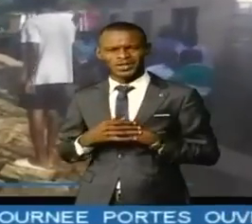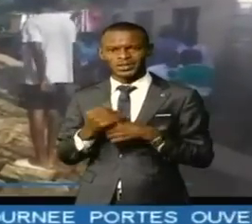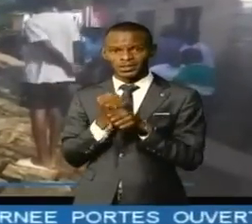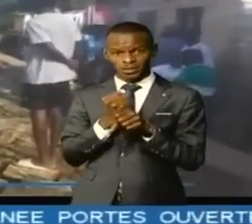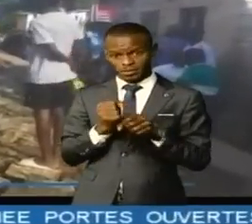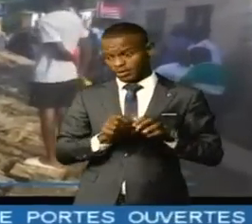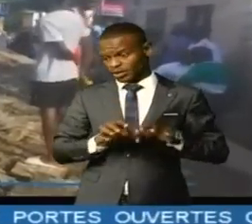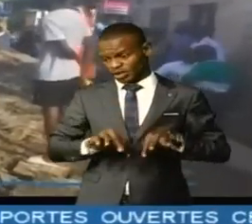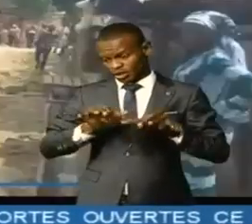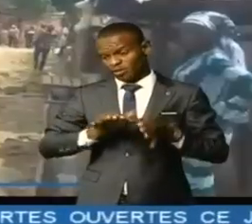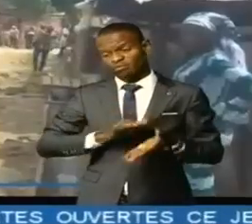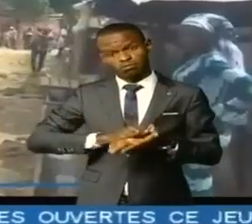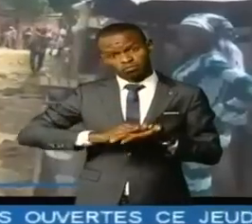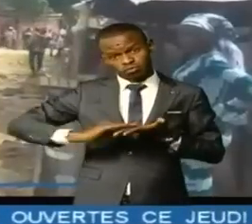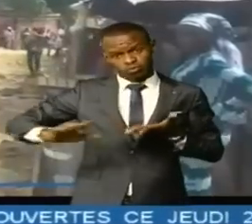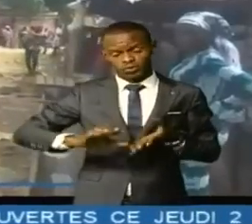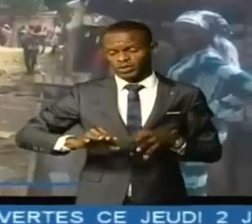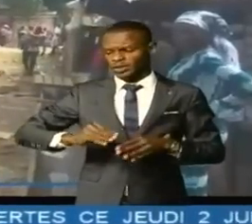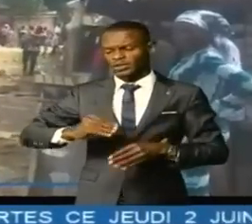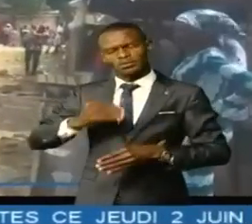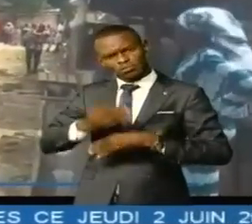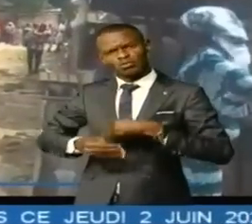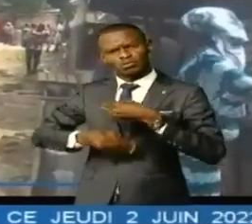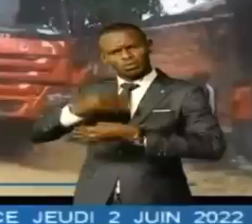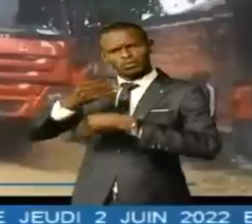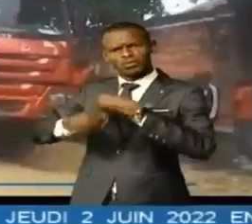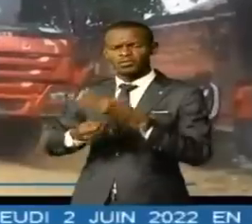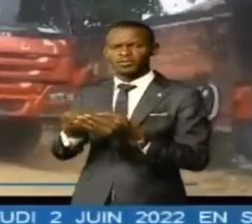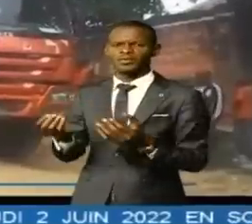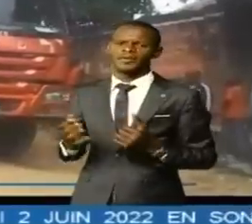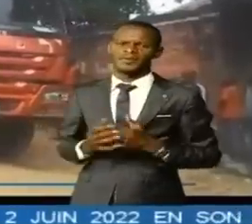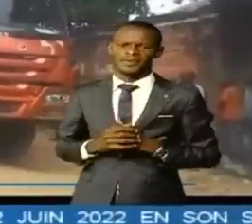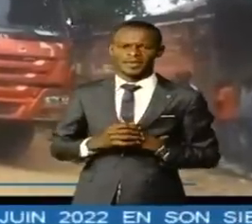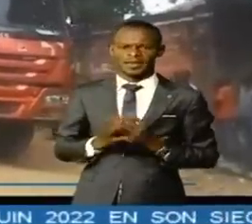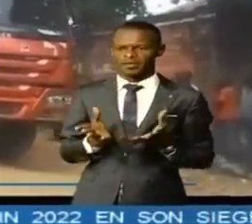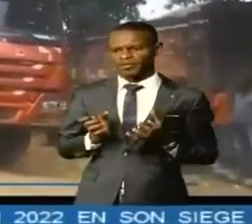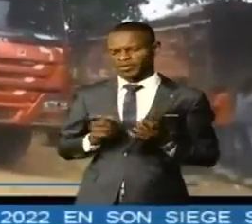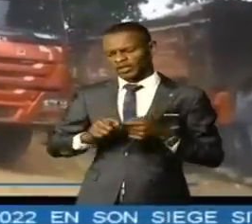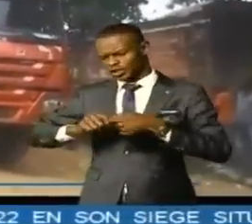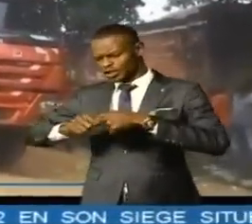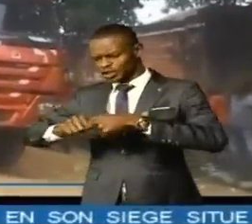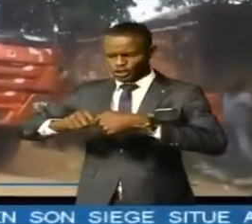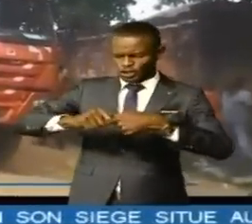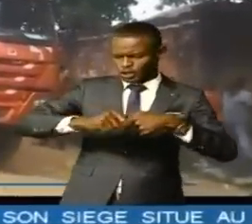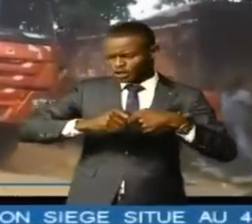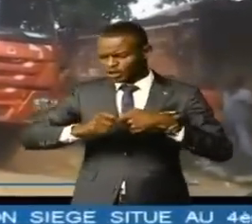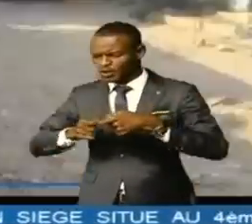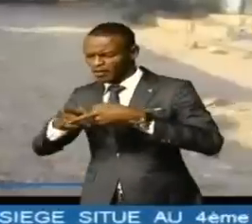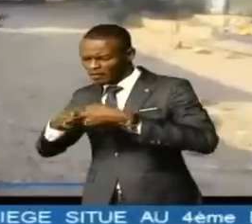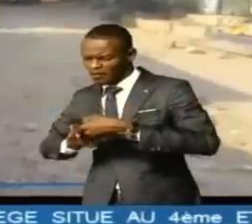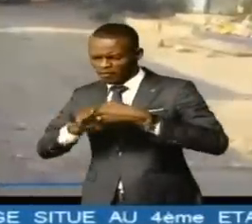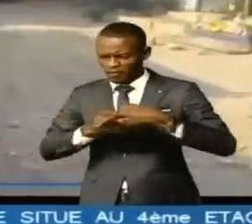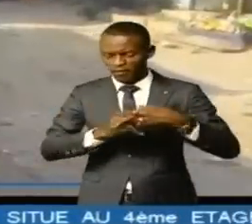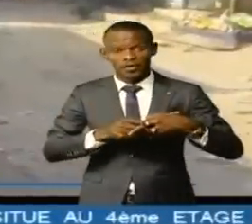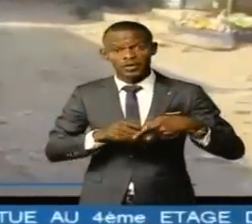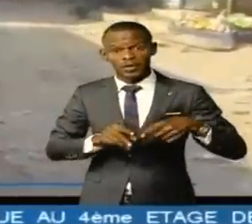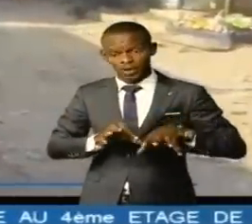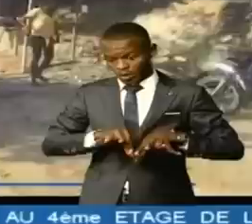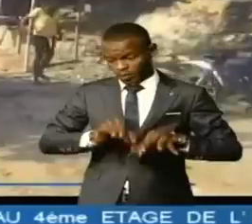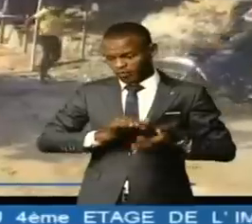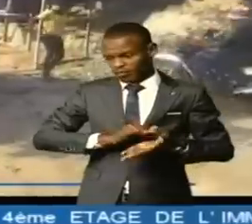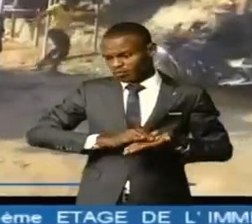ces chantiers où se déroulent les travaux, des réhabilitations et des modernisations, de la chaussée qui va du célèbre rond-point